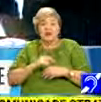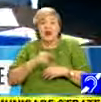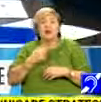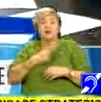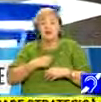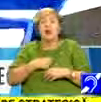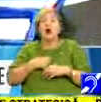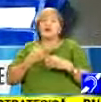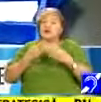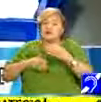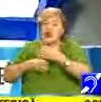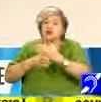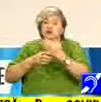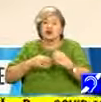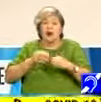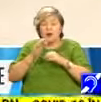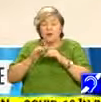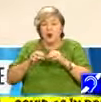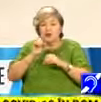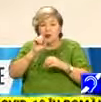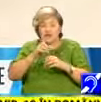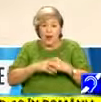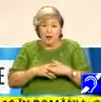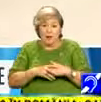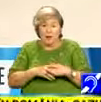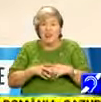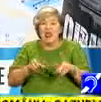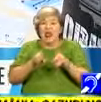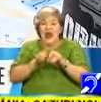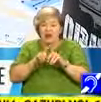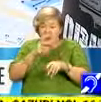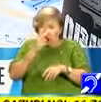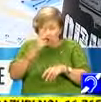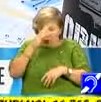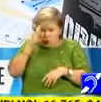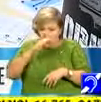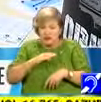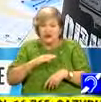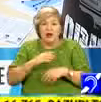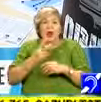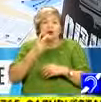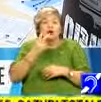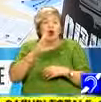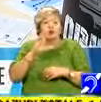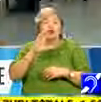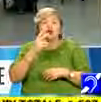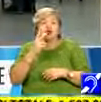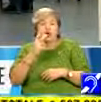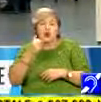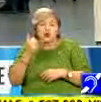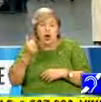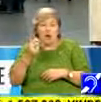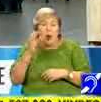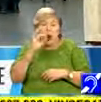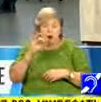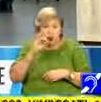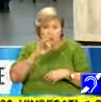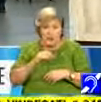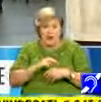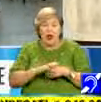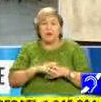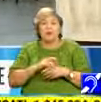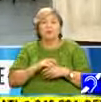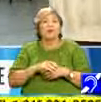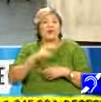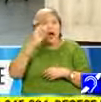programe și proiecte. De asemenea, în aceste două zile, 25-26 octombrie, așa cum s-a